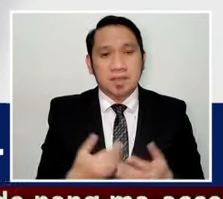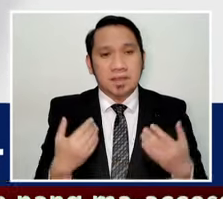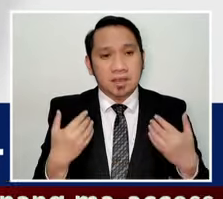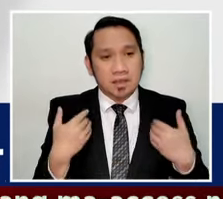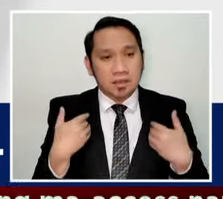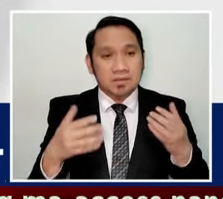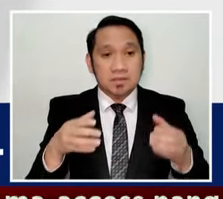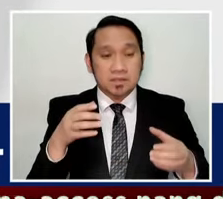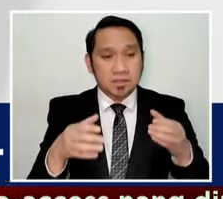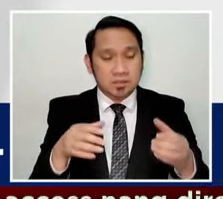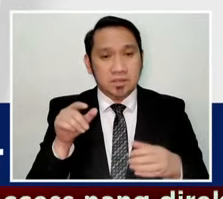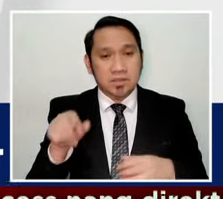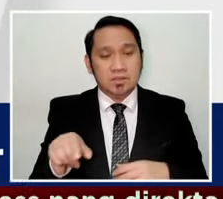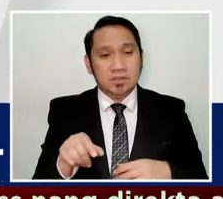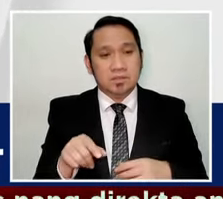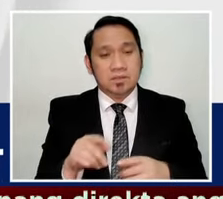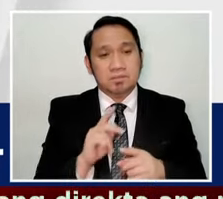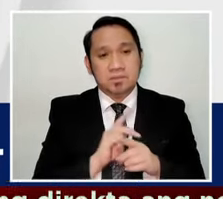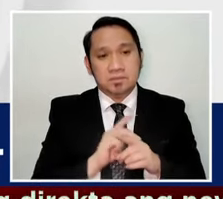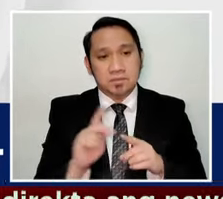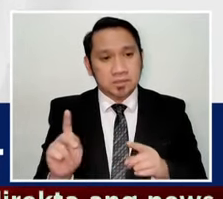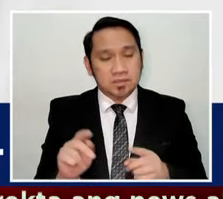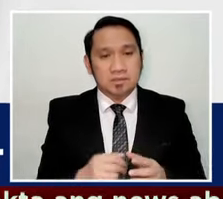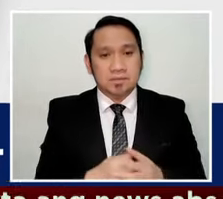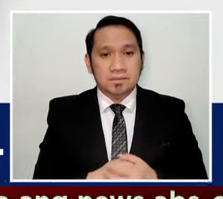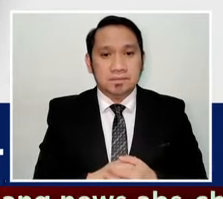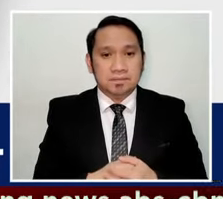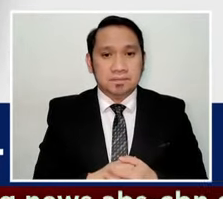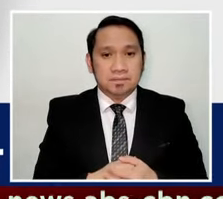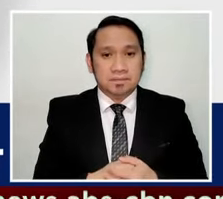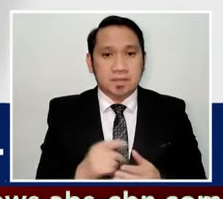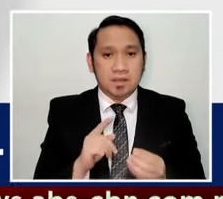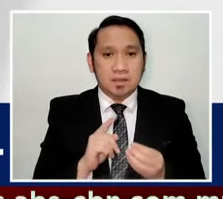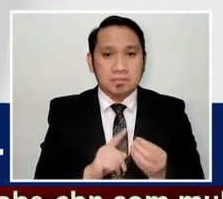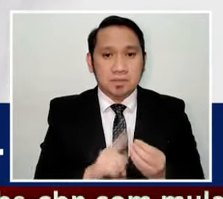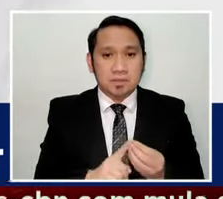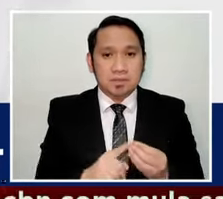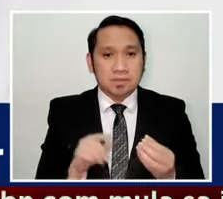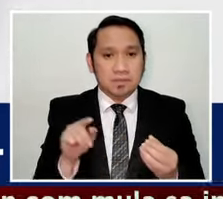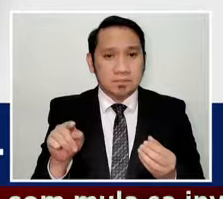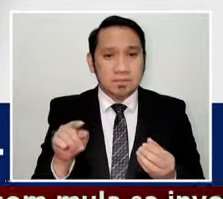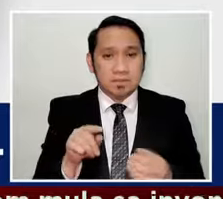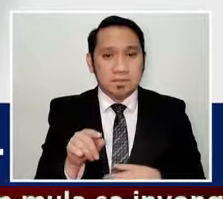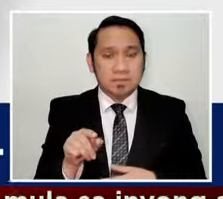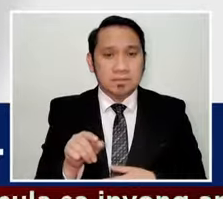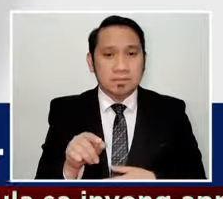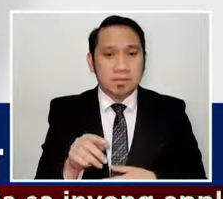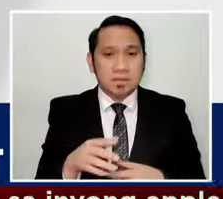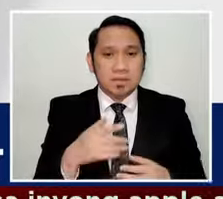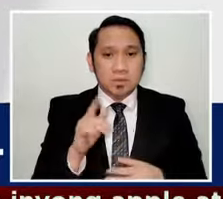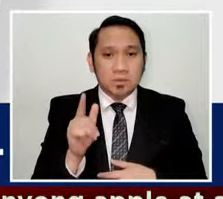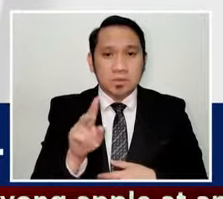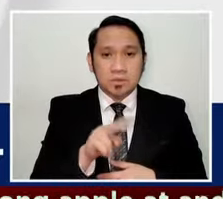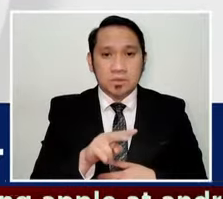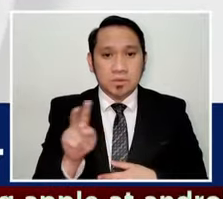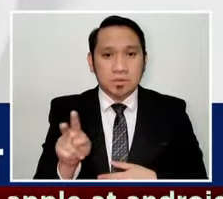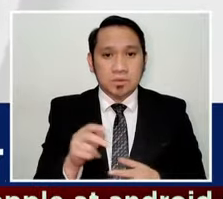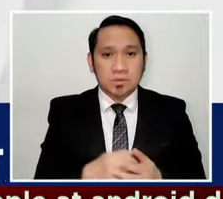mga urban professional na nabibiktima pa ng cryptocurrency scam syndicate. Itong 2022,